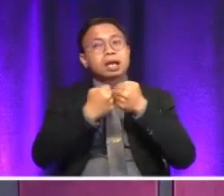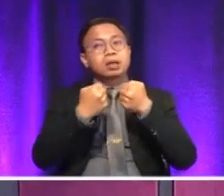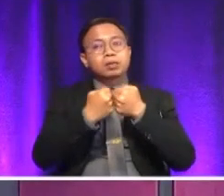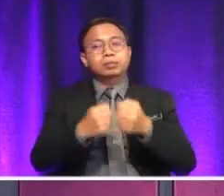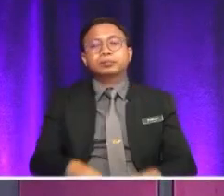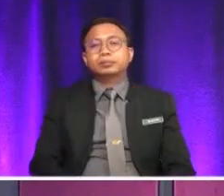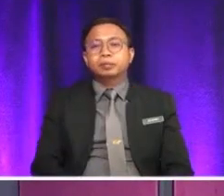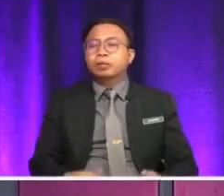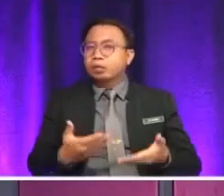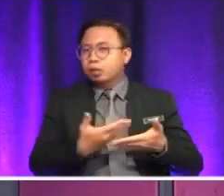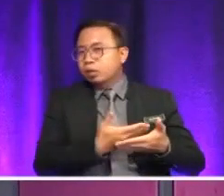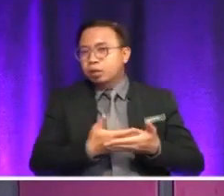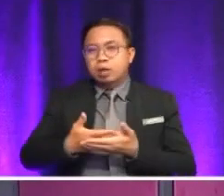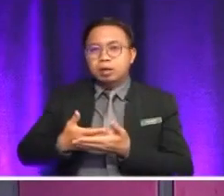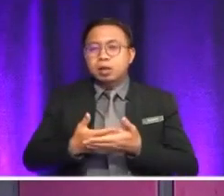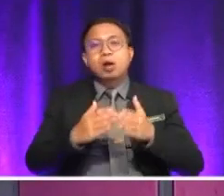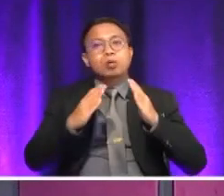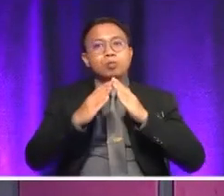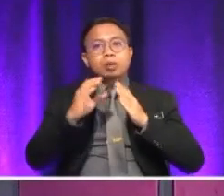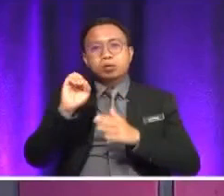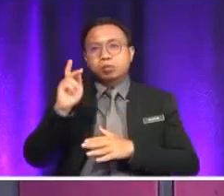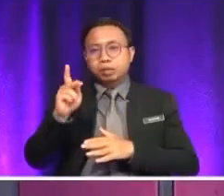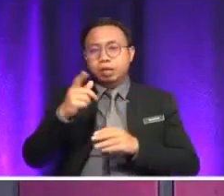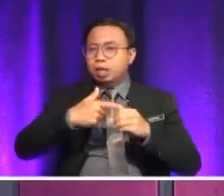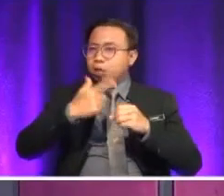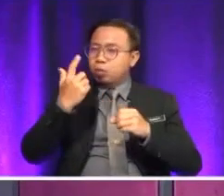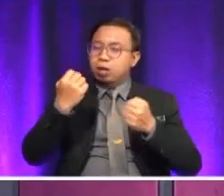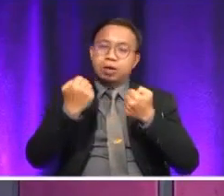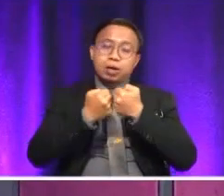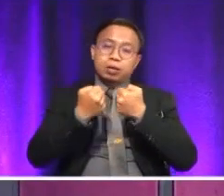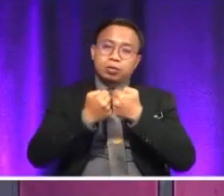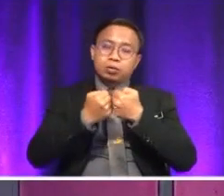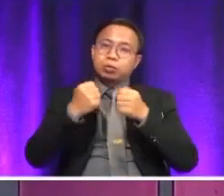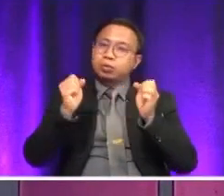Kadang-kadang anak dekat rumah okey. Bila kat luar tu dia bergaduh dengan orang lain.